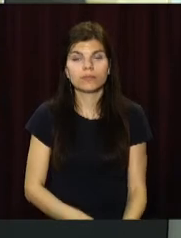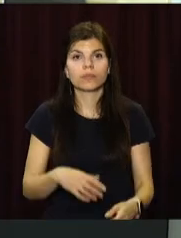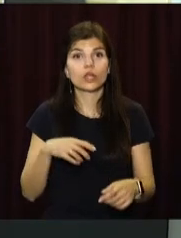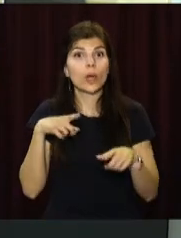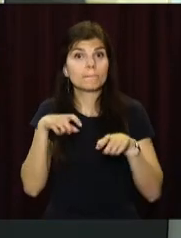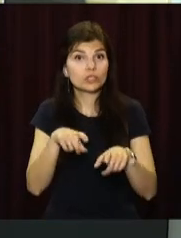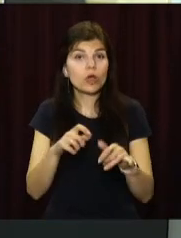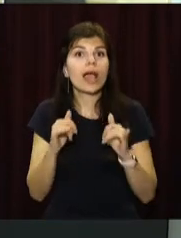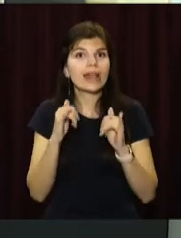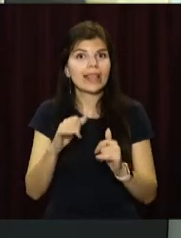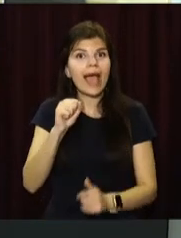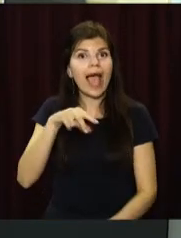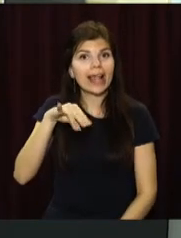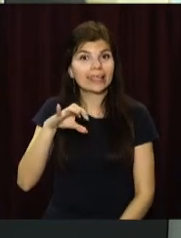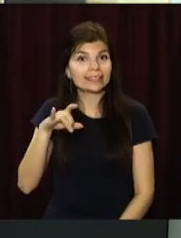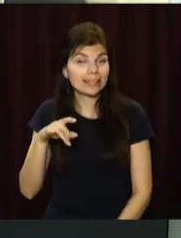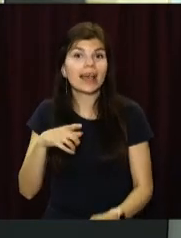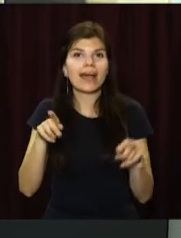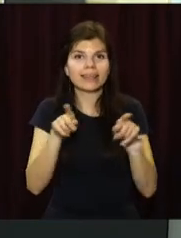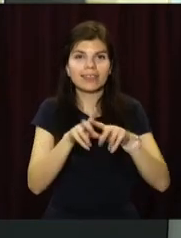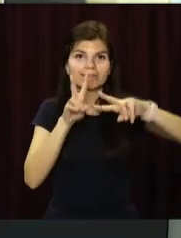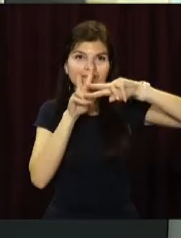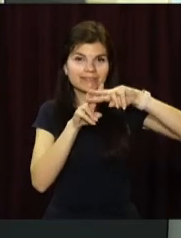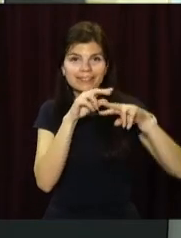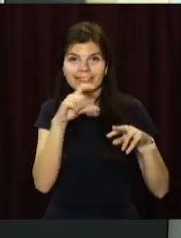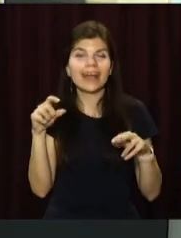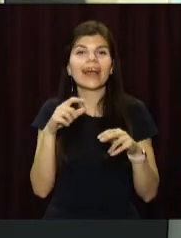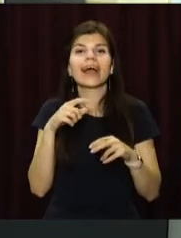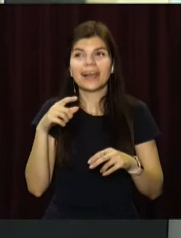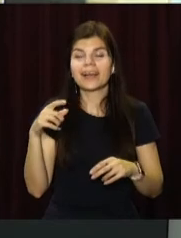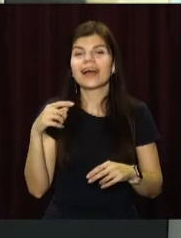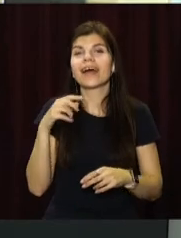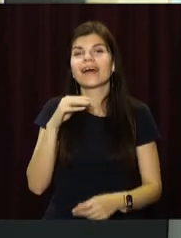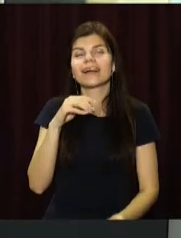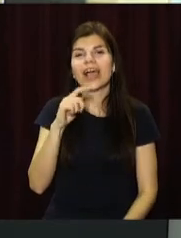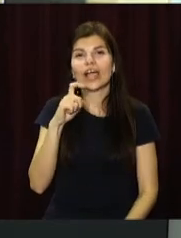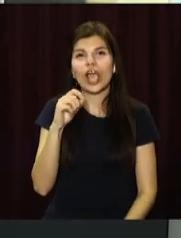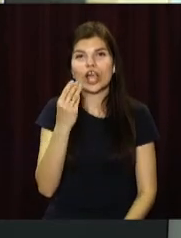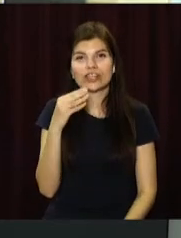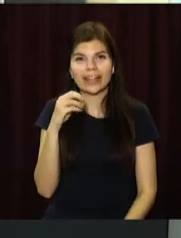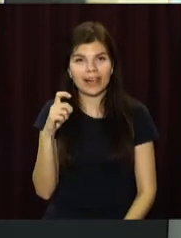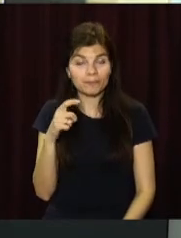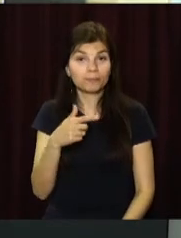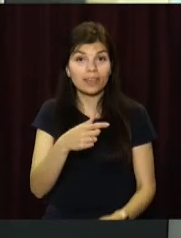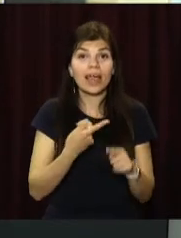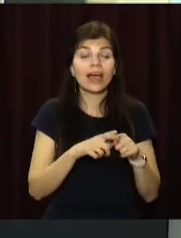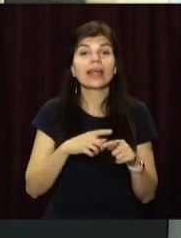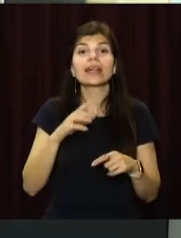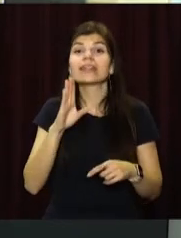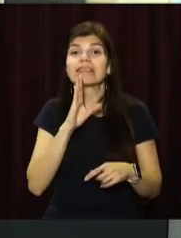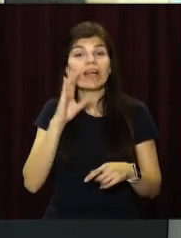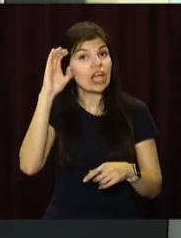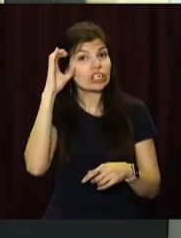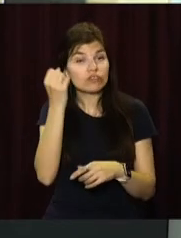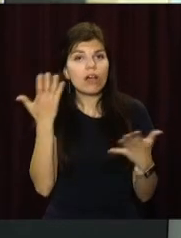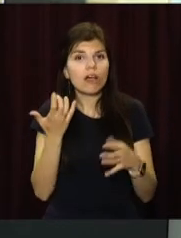«Біжу заради Аліси». Саме з таким хештегом українські зірки влаштували спортивний флешмоб на підтримку маленької криворожанки, яка